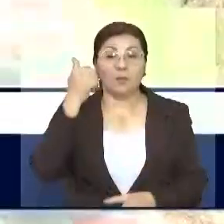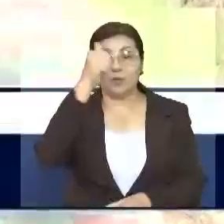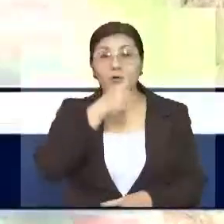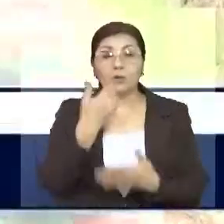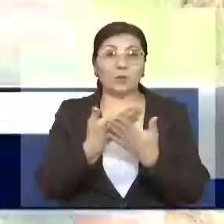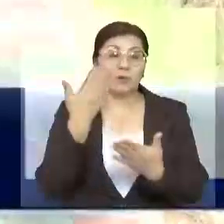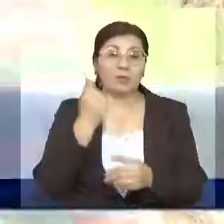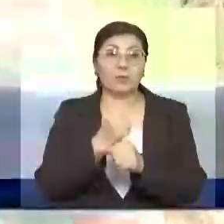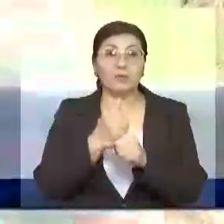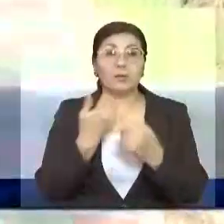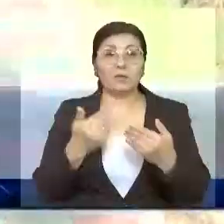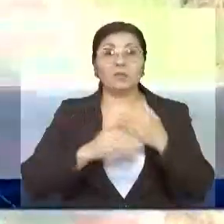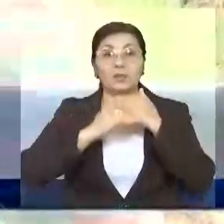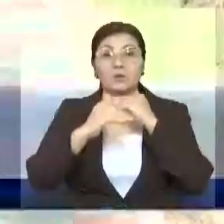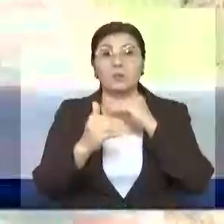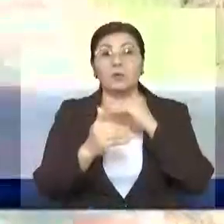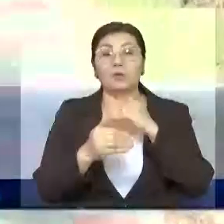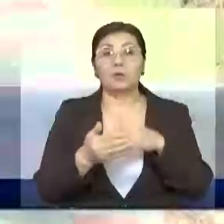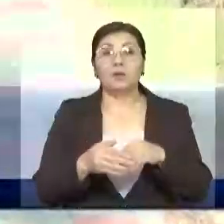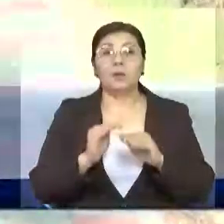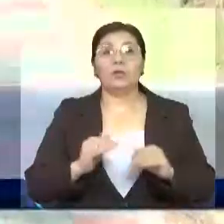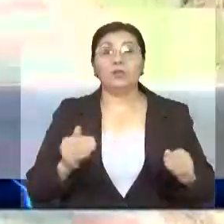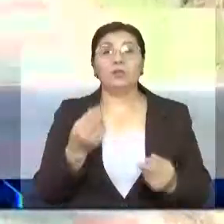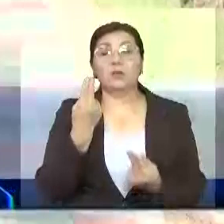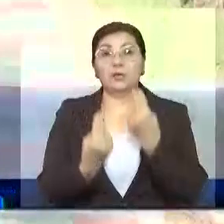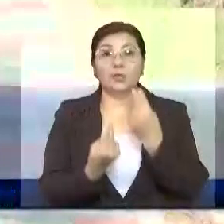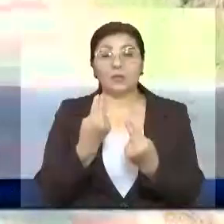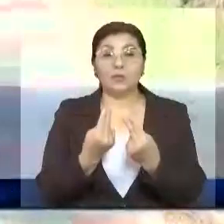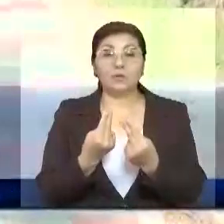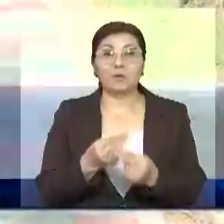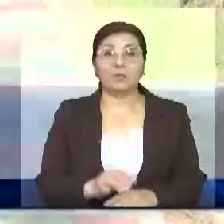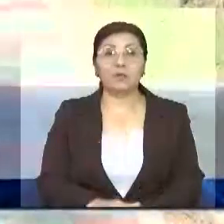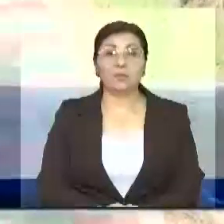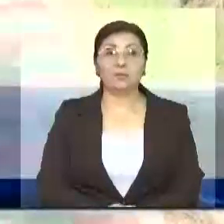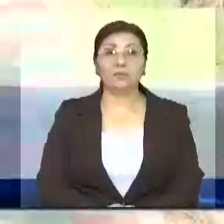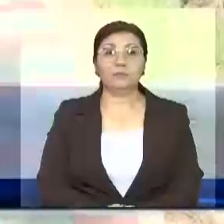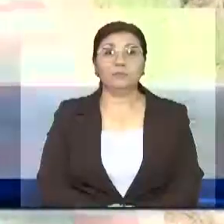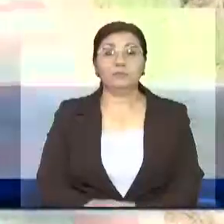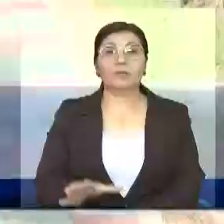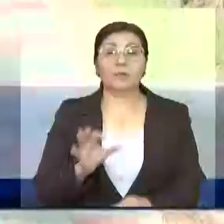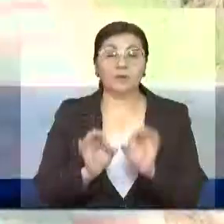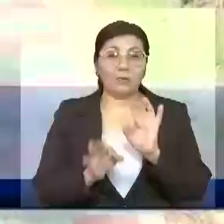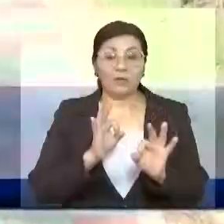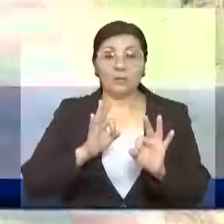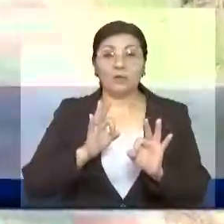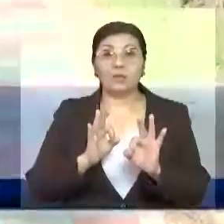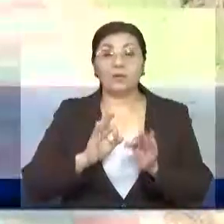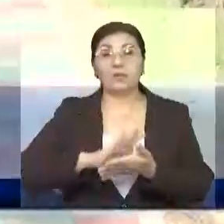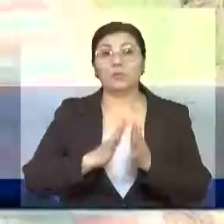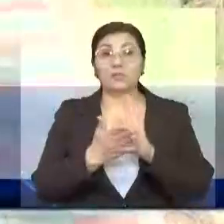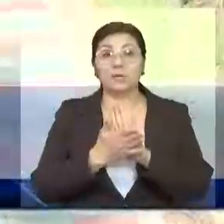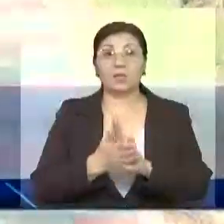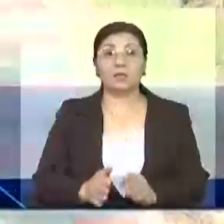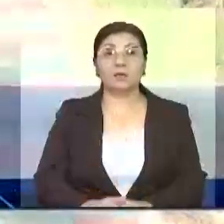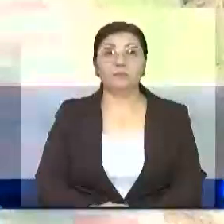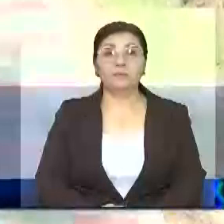поле сейчас дети досе играются ничего ничего не Ну ничего не порвано э поле же